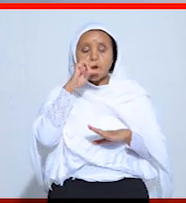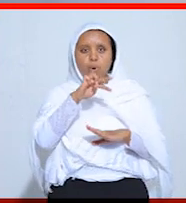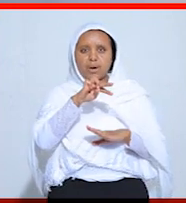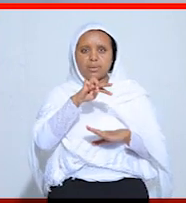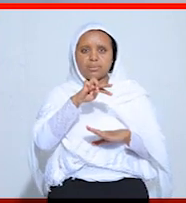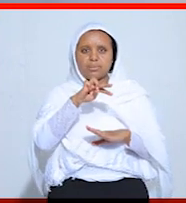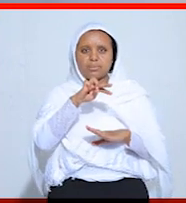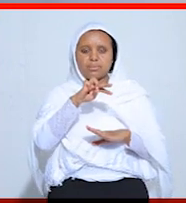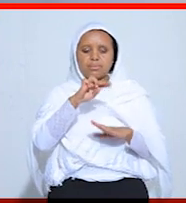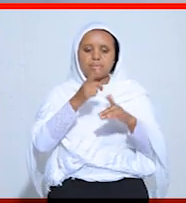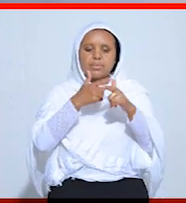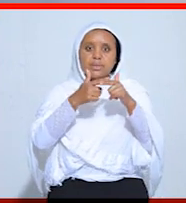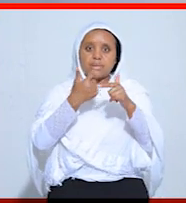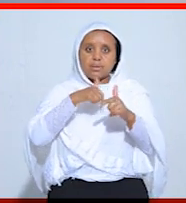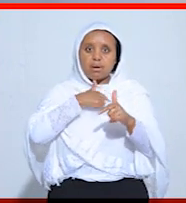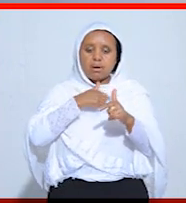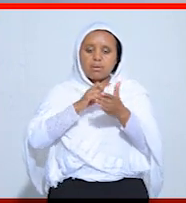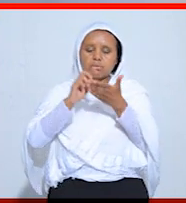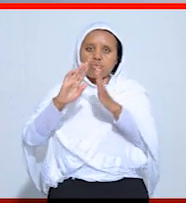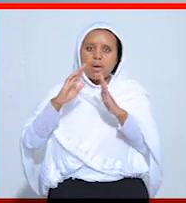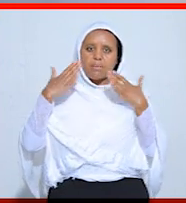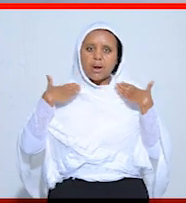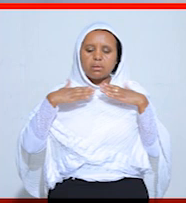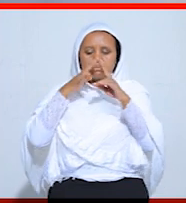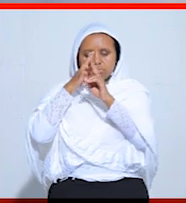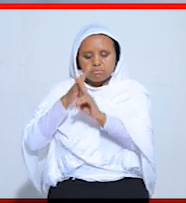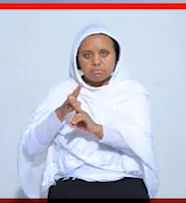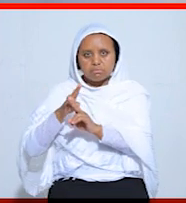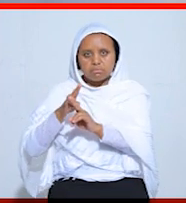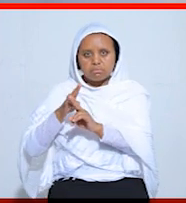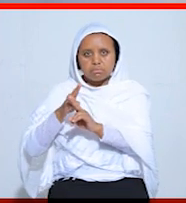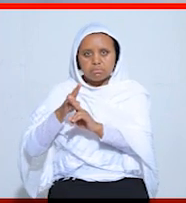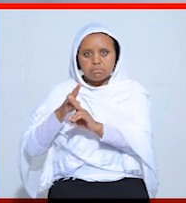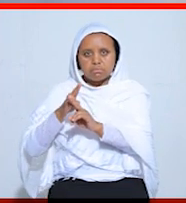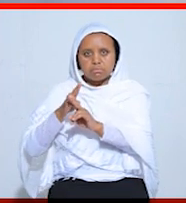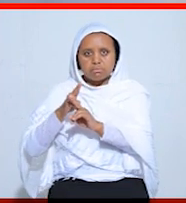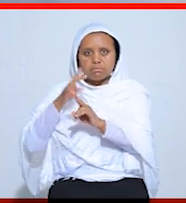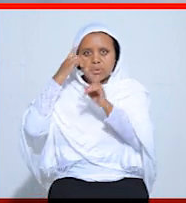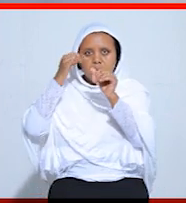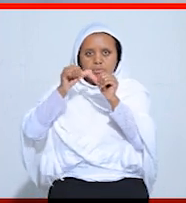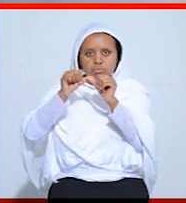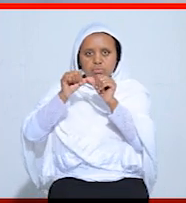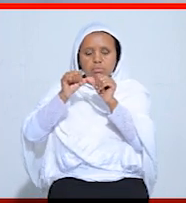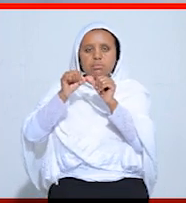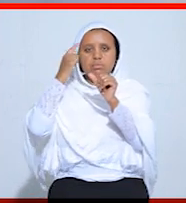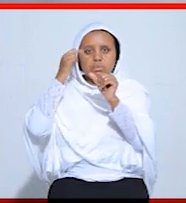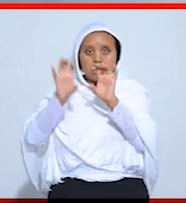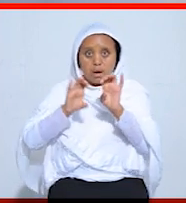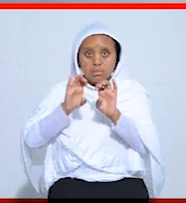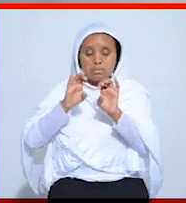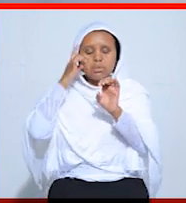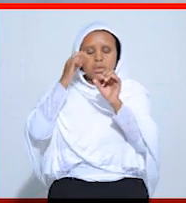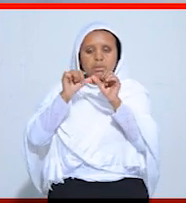እናየዋለን። እንግዲህ እኛ ቅዱሳን መላእክትን እናከብራለን፣ ዝክራቸውን እንዘክራለን፣